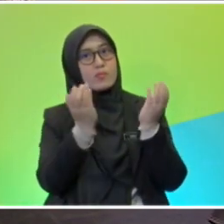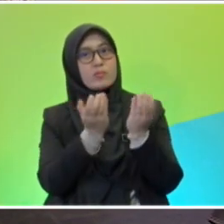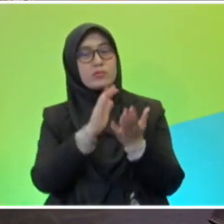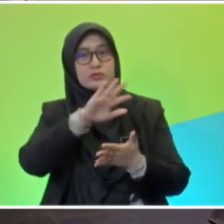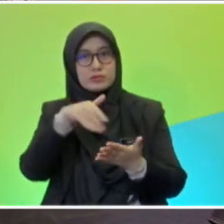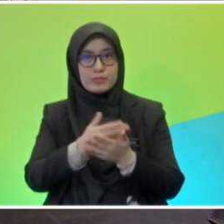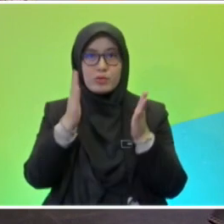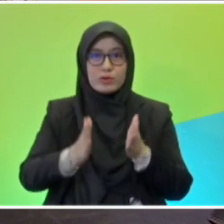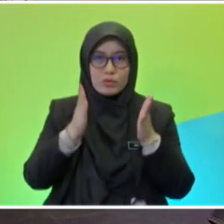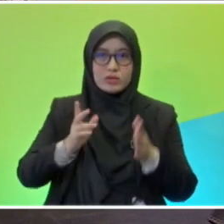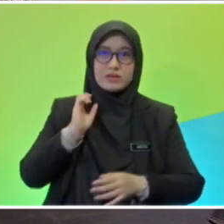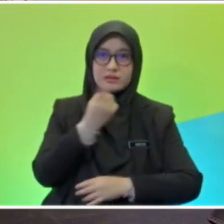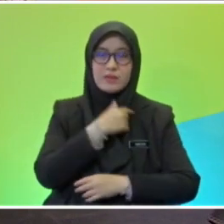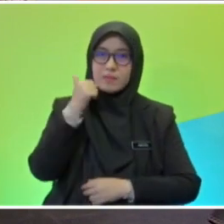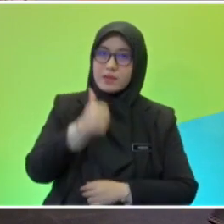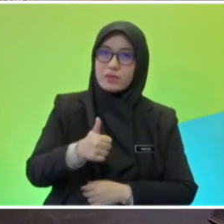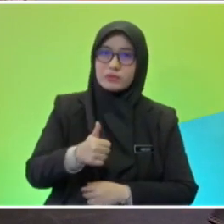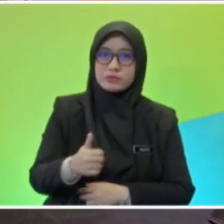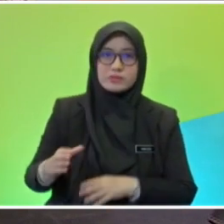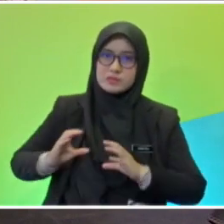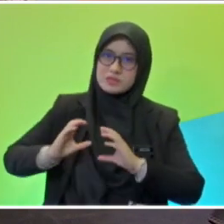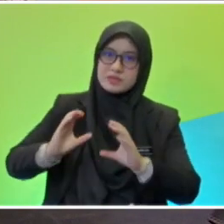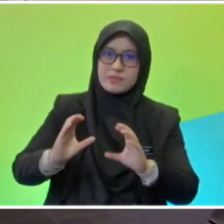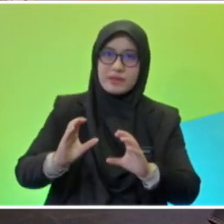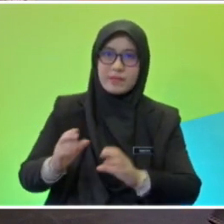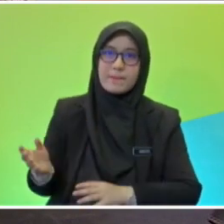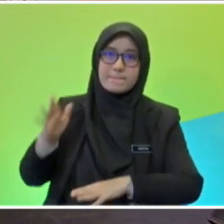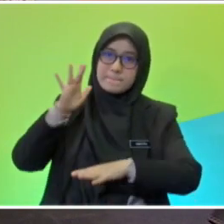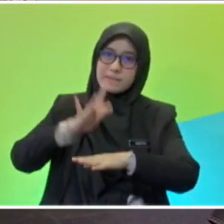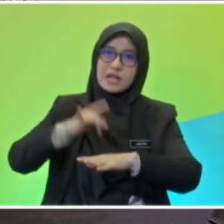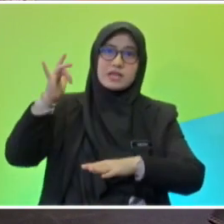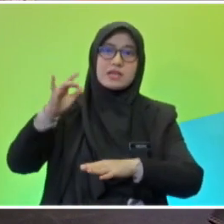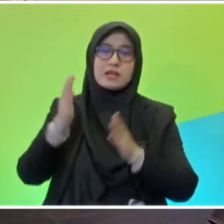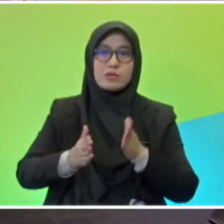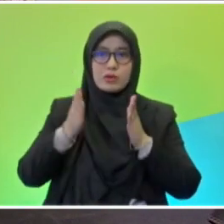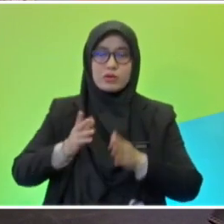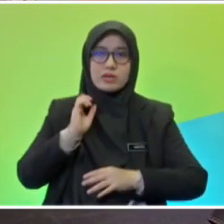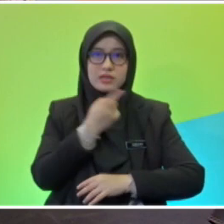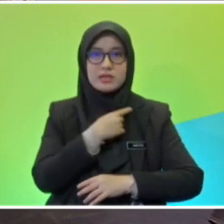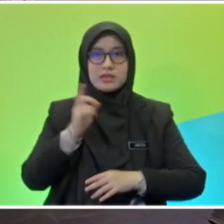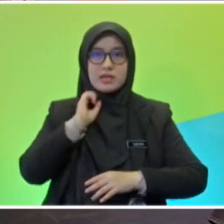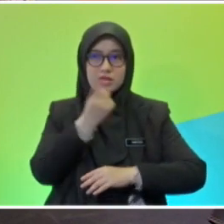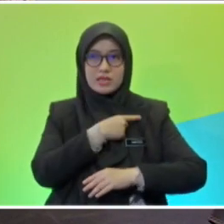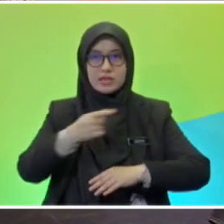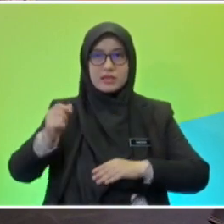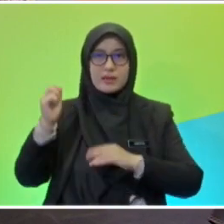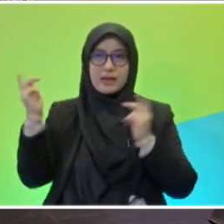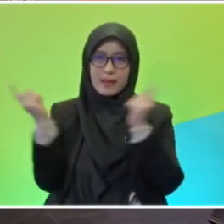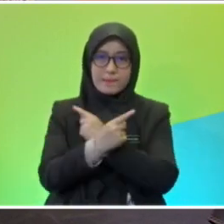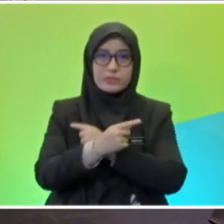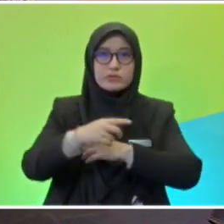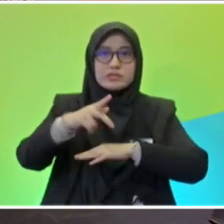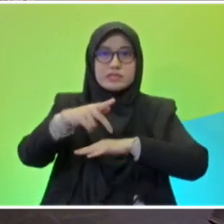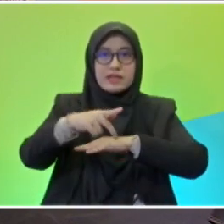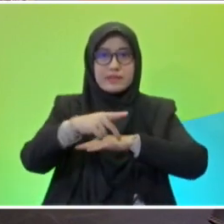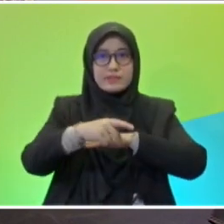kumpulkan orang-orang kita baik dilancarkan pemberontakan Resident British itu baik saya bikin sekarang